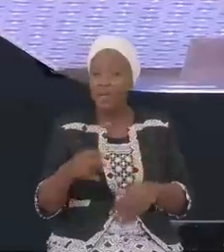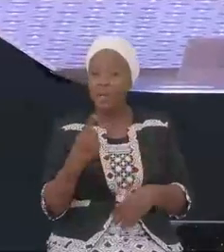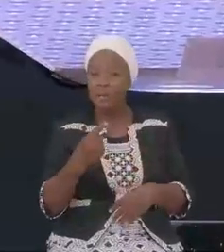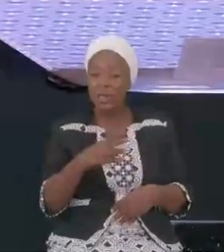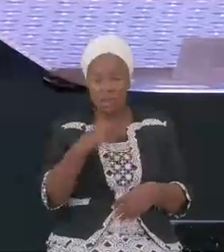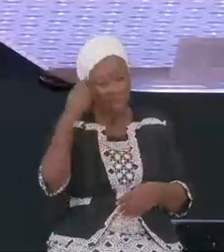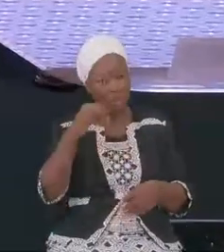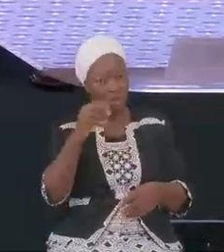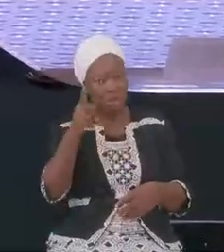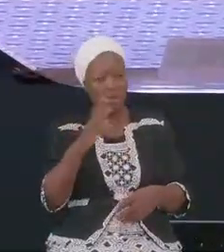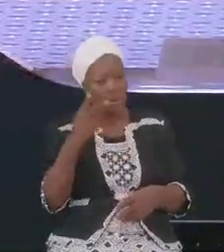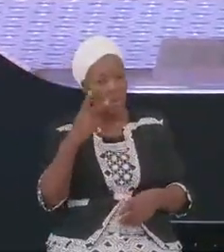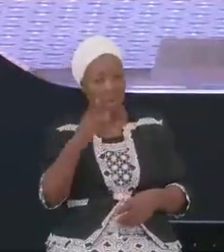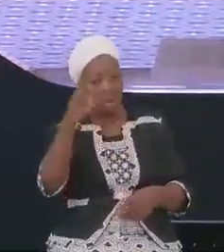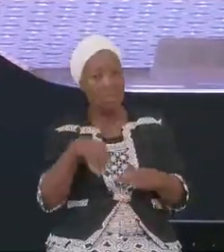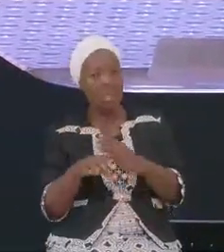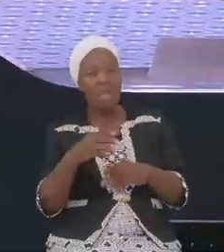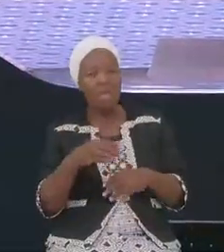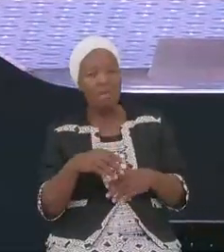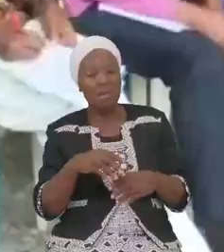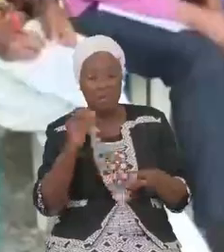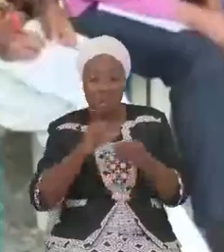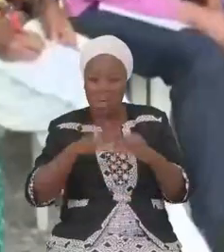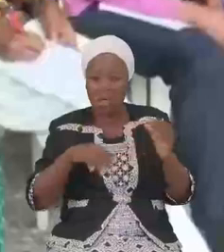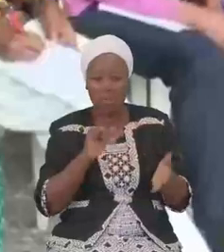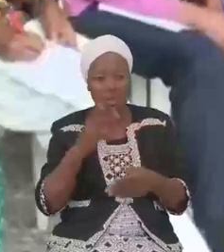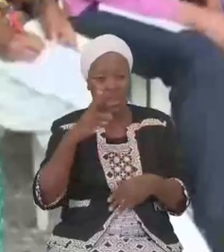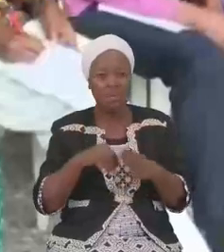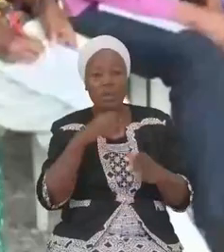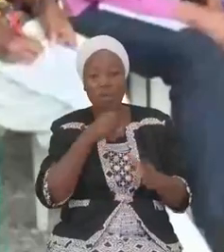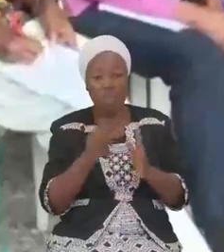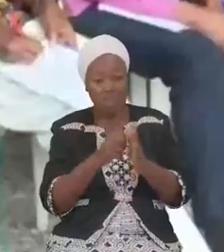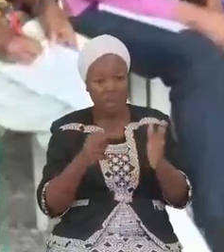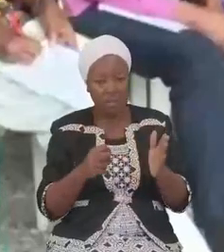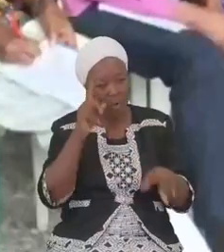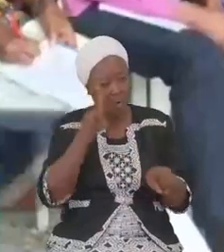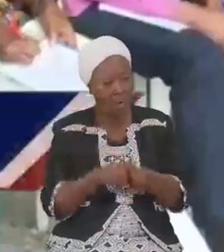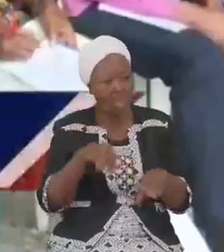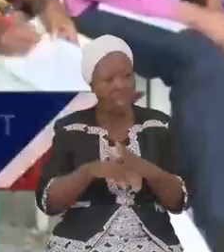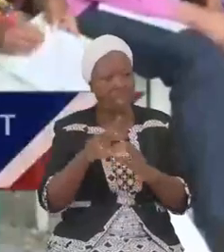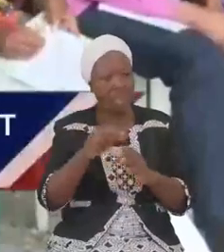ce que la parole de Dieu a dit. Et voyons ce que la parole de Dieu nous dit en